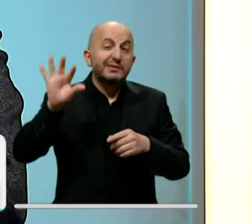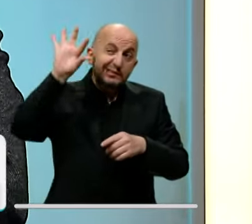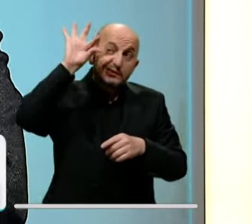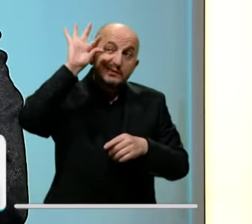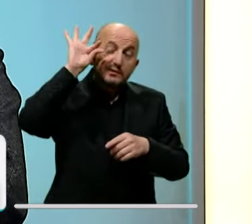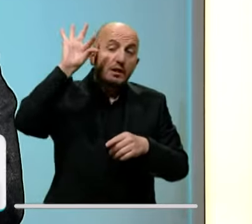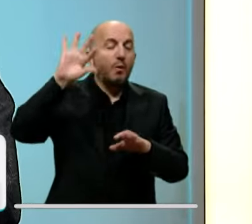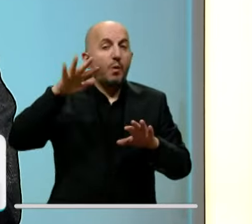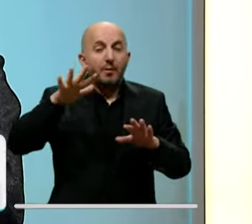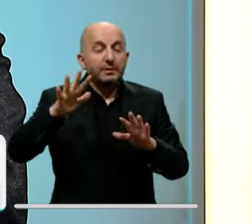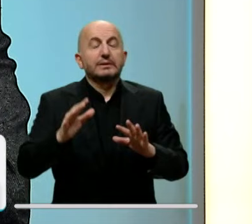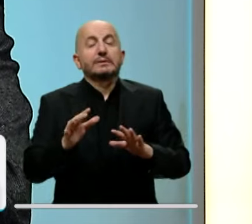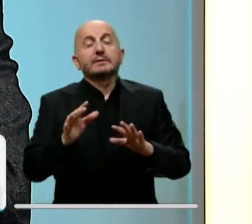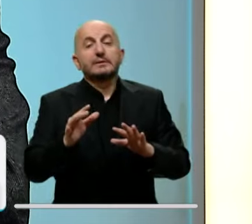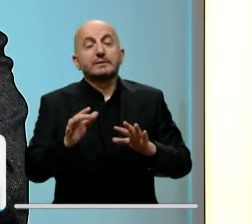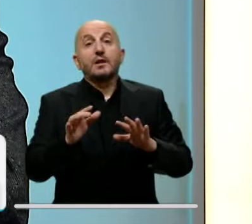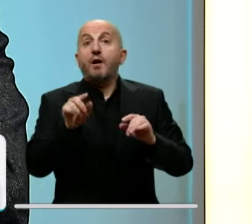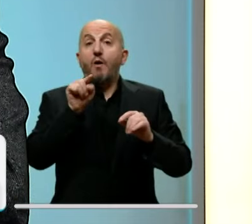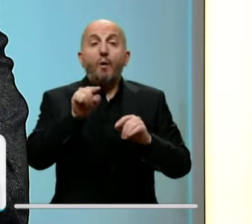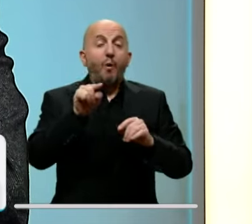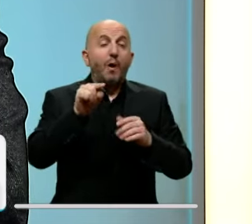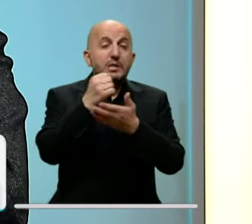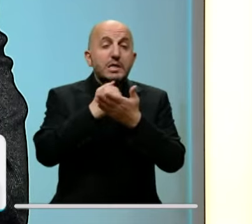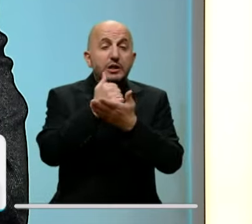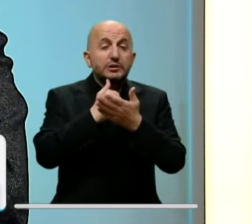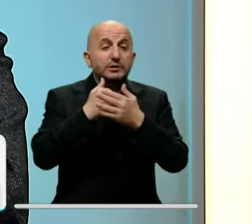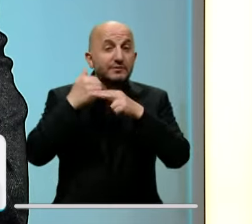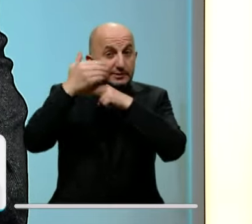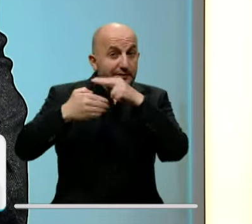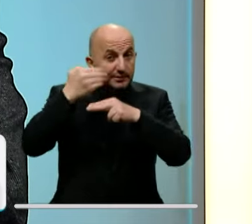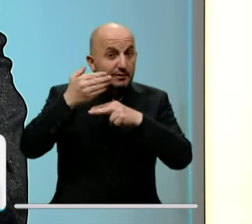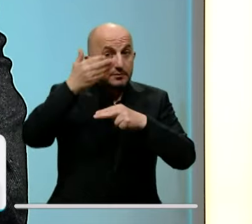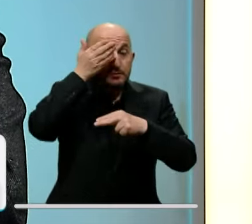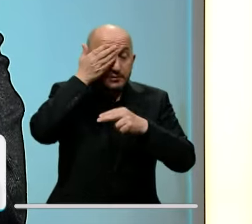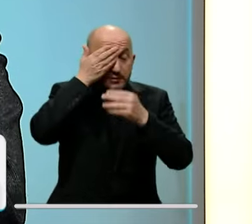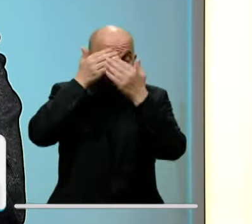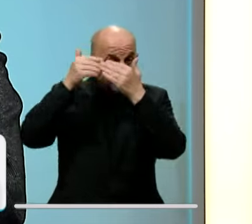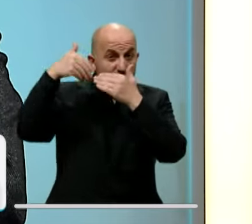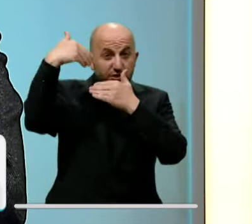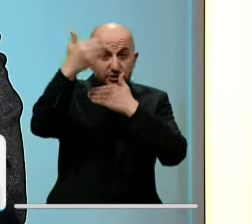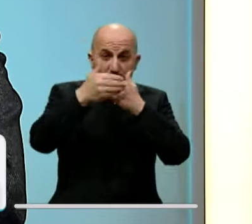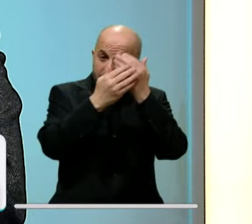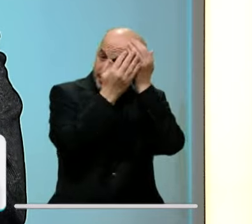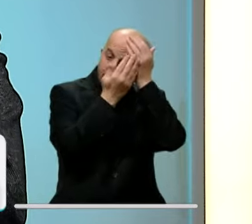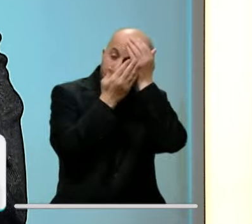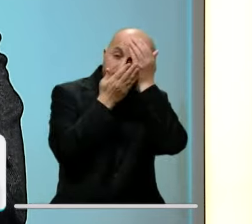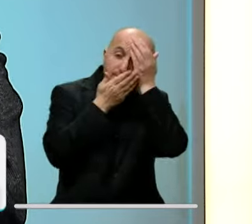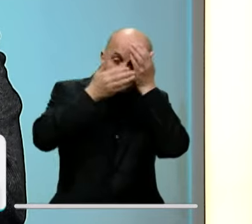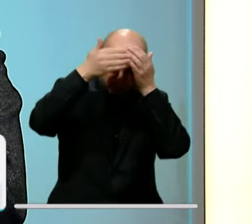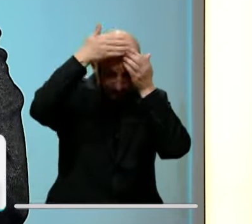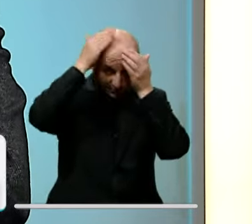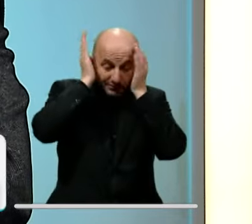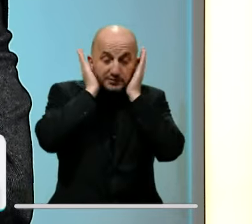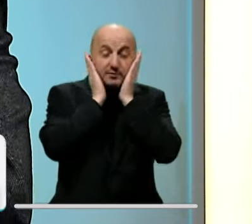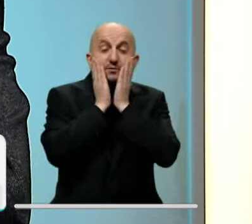sürmüş olabilir bu durumda o ilacın veya sargının bulunduğu yerin dışındaki diğer bütün azaları abdest